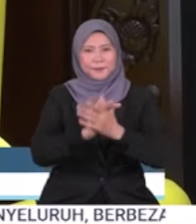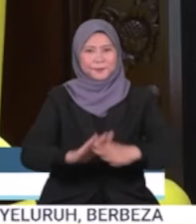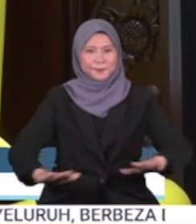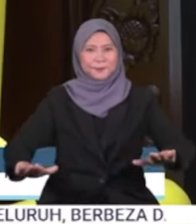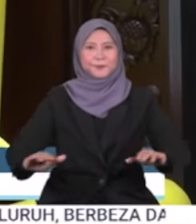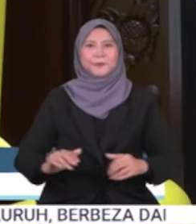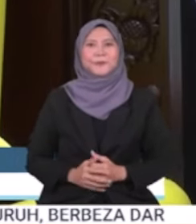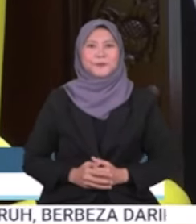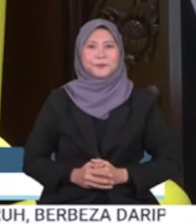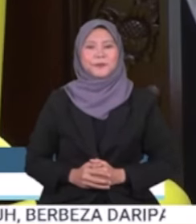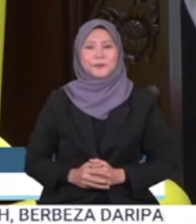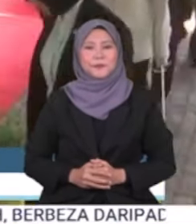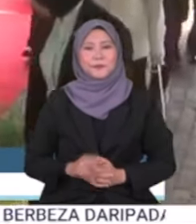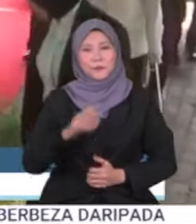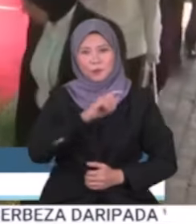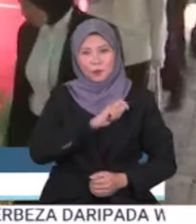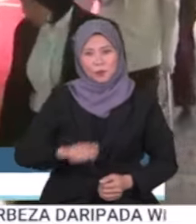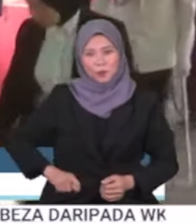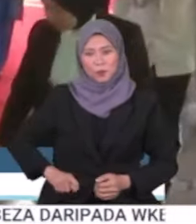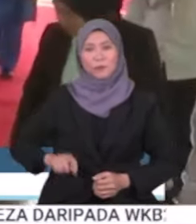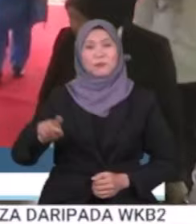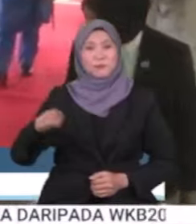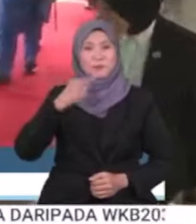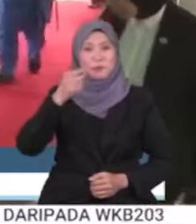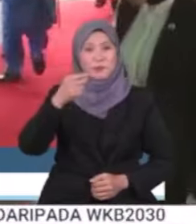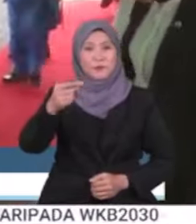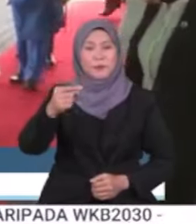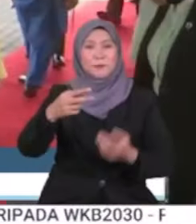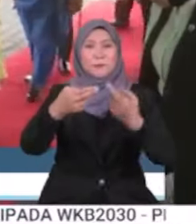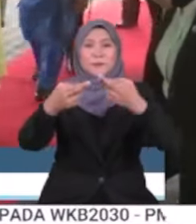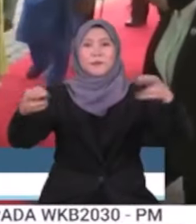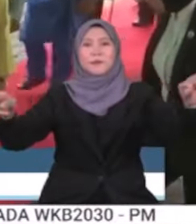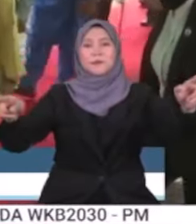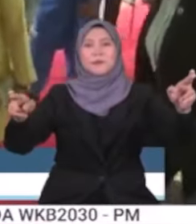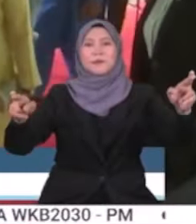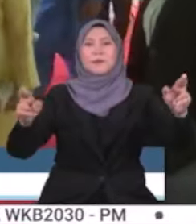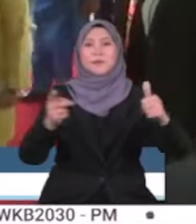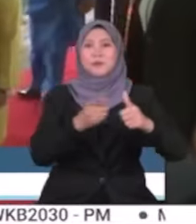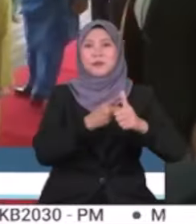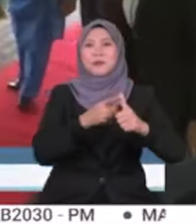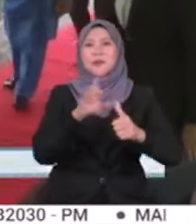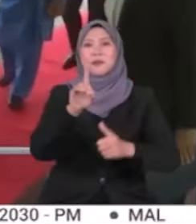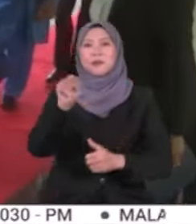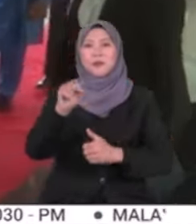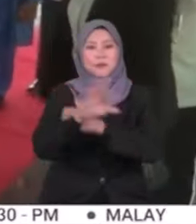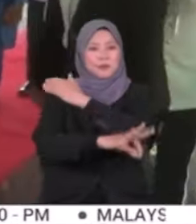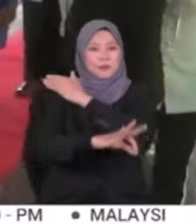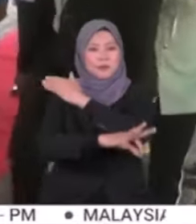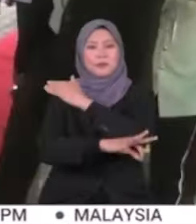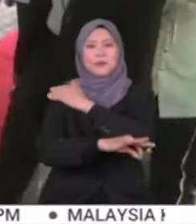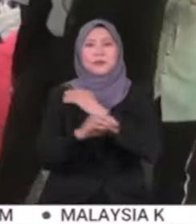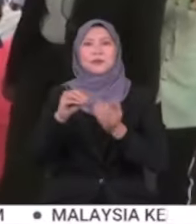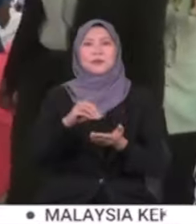selamat. Tuanku Mukhris bertitah pada perasmian penggal pertama Dewan Undangan Negeri Negeri Sembilan ke-15 di Seremban.